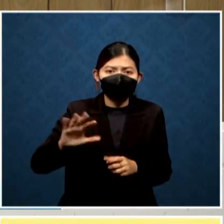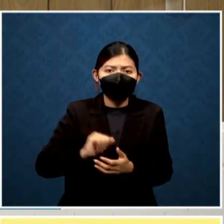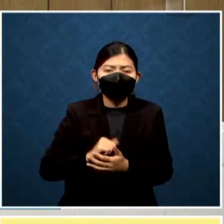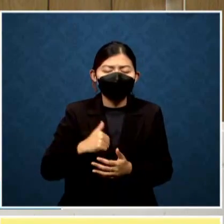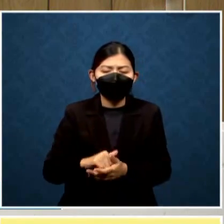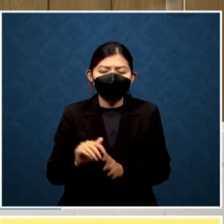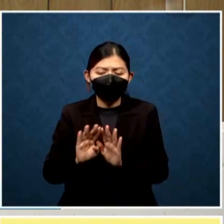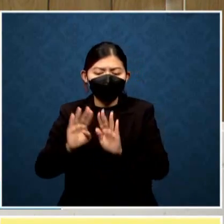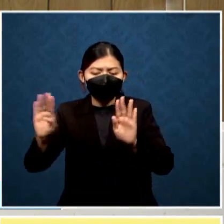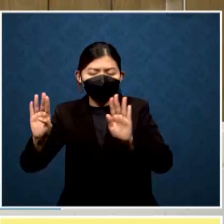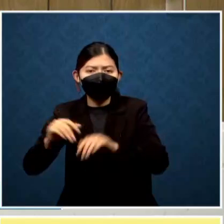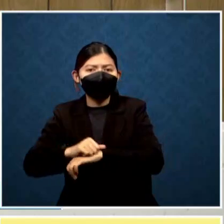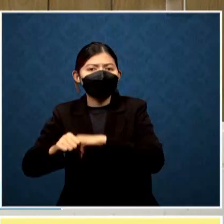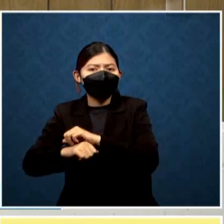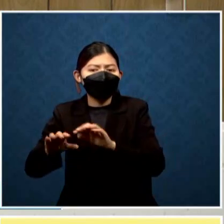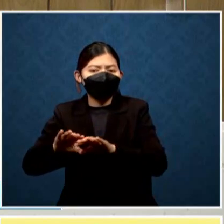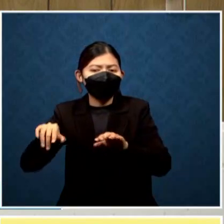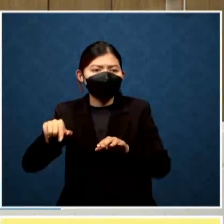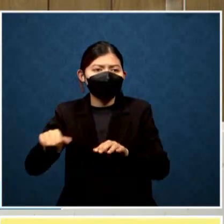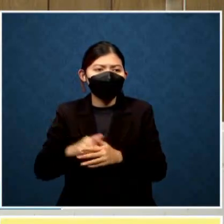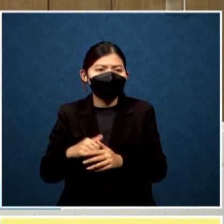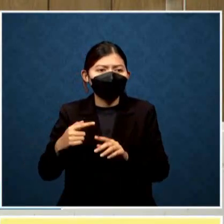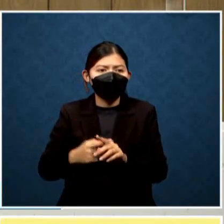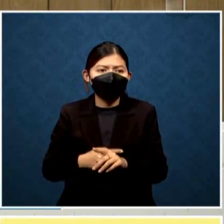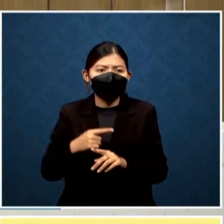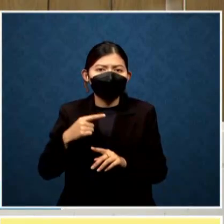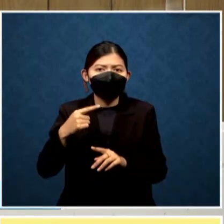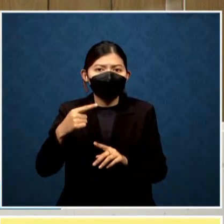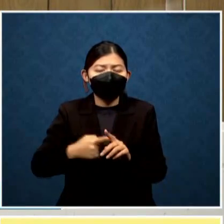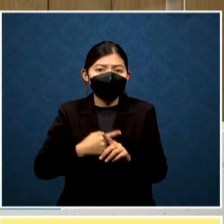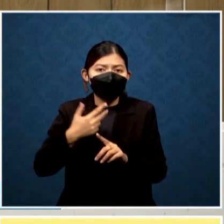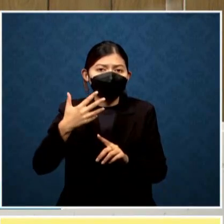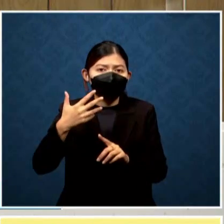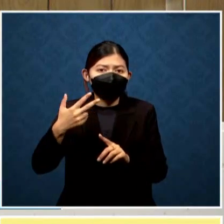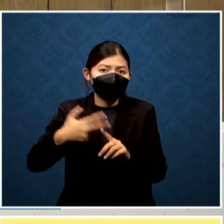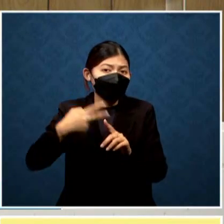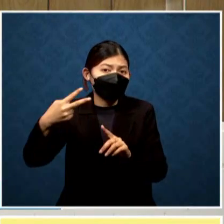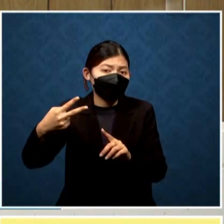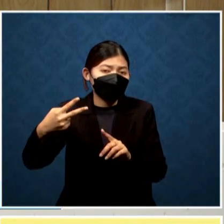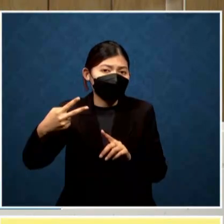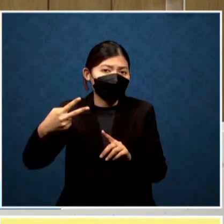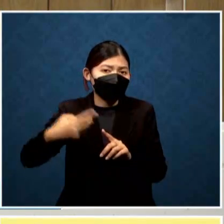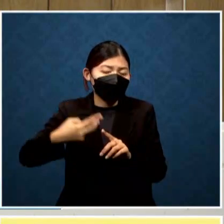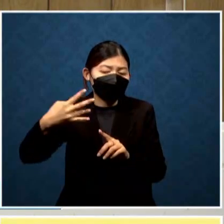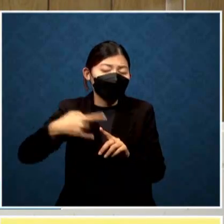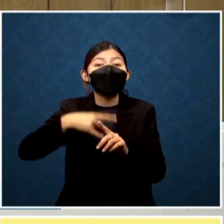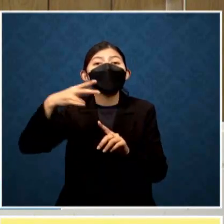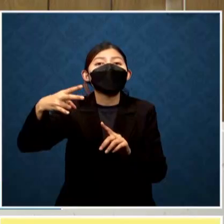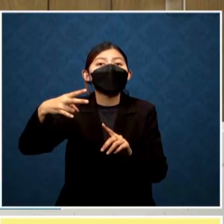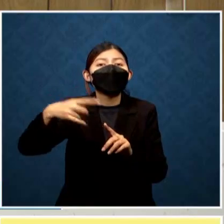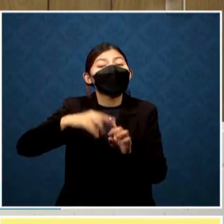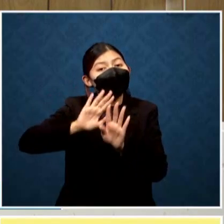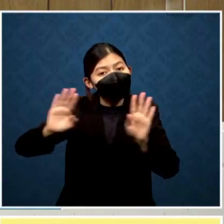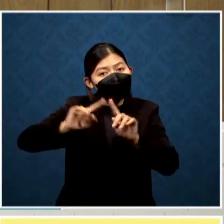ที่เขาเปิดเนี่ยยังไม่ไปเรียนต้นเดือนเขาเปิดแล้วตัวเองไปเรียนเดือนกรกฎาคมเปิด1มิถุ